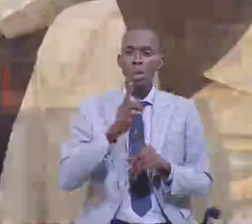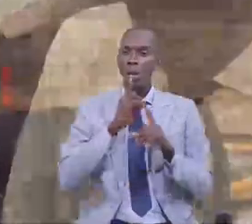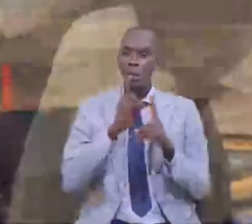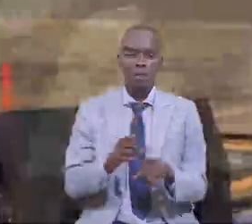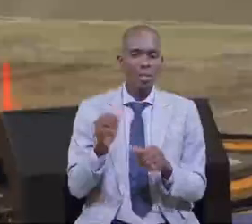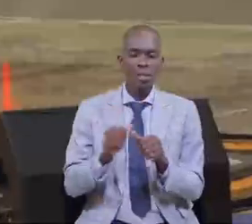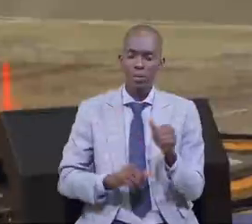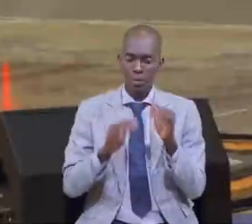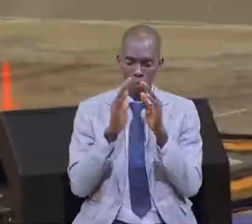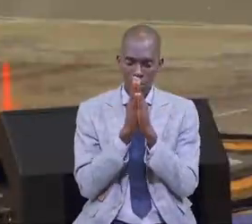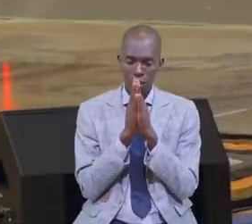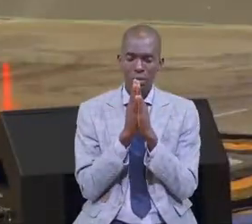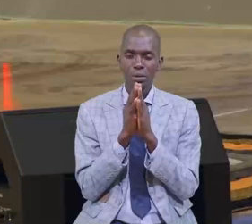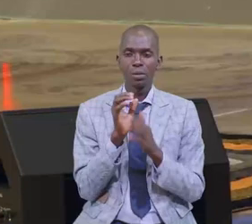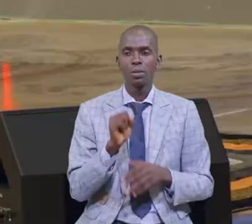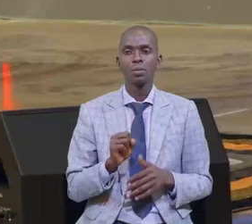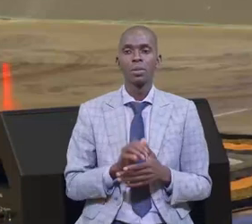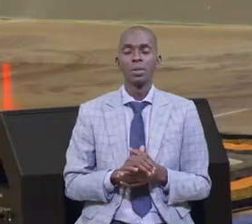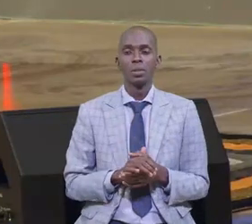Il exaucera toute prière.